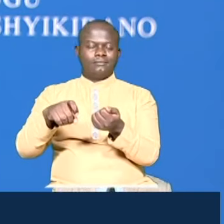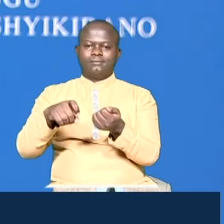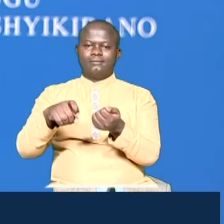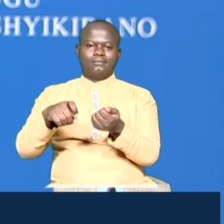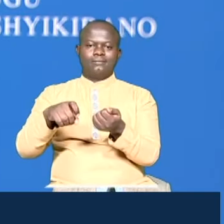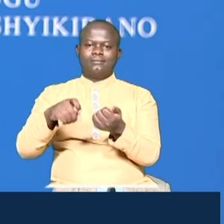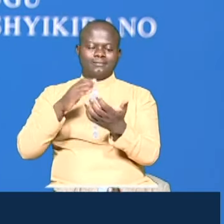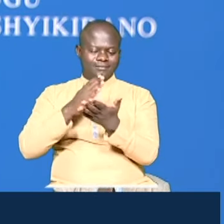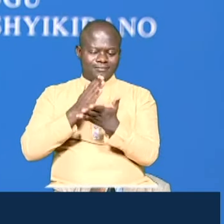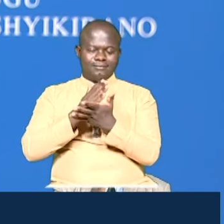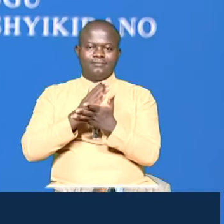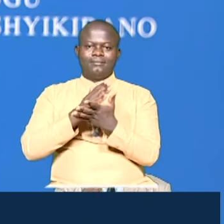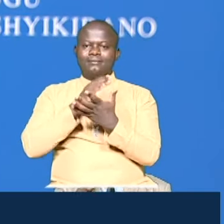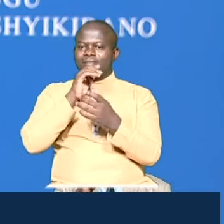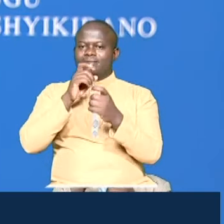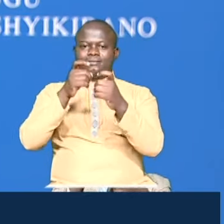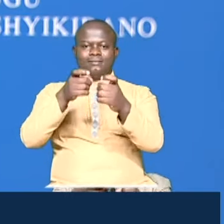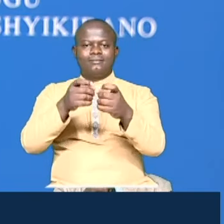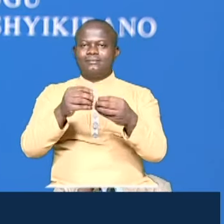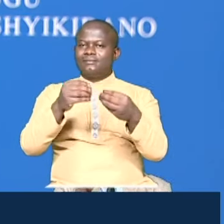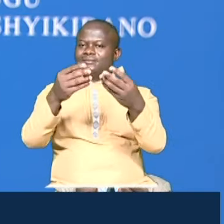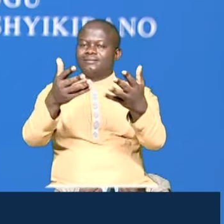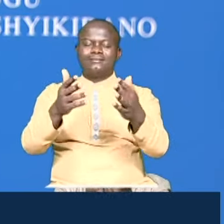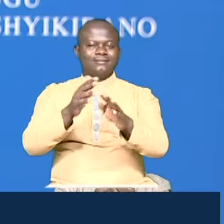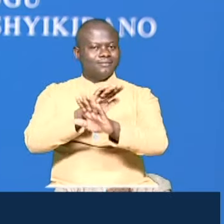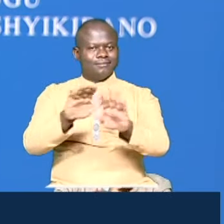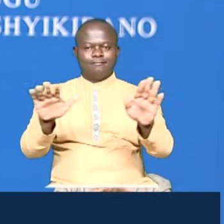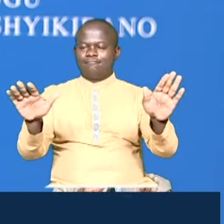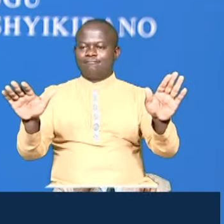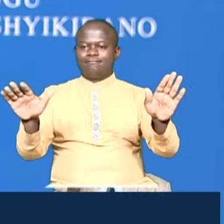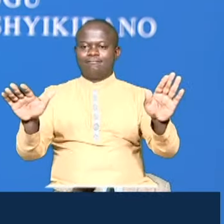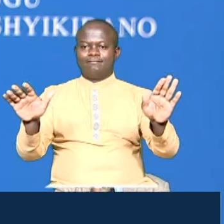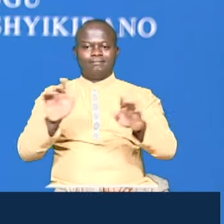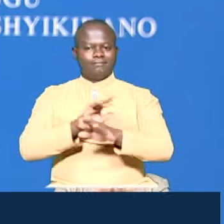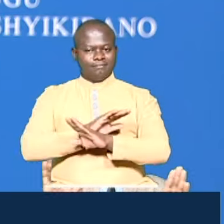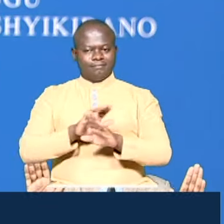rwose no donation no grant nothing